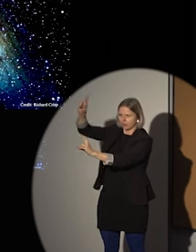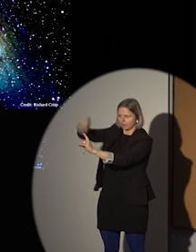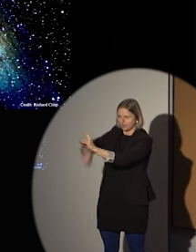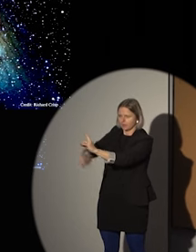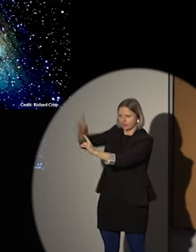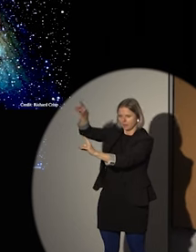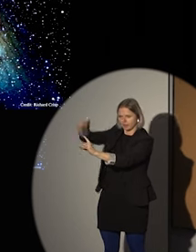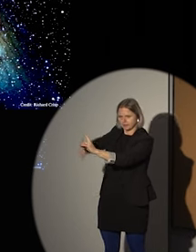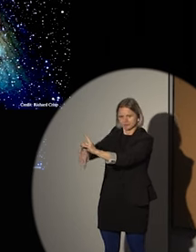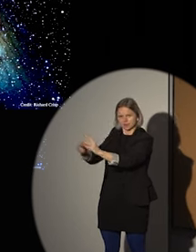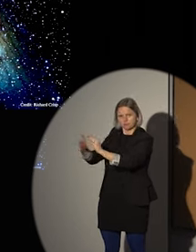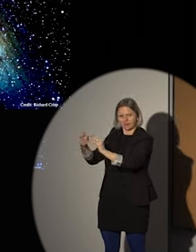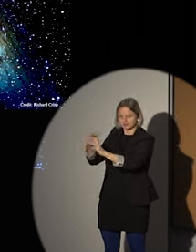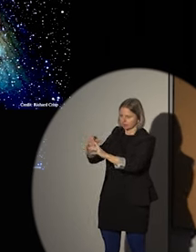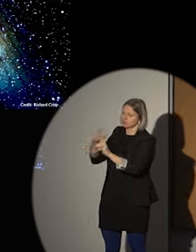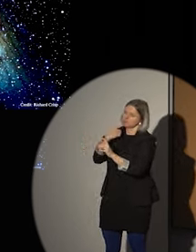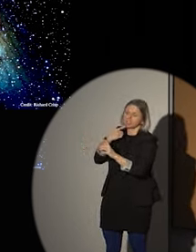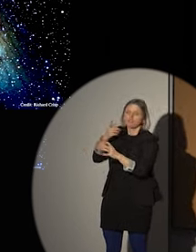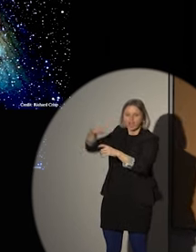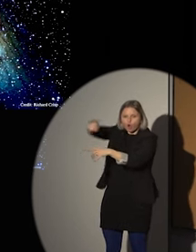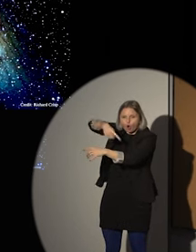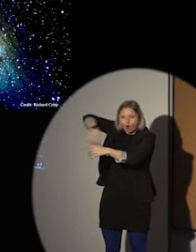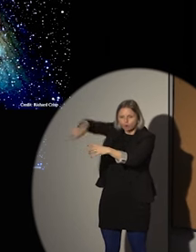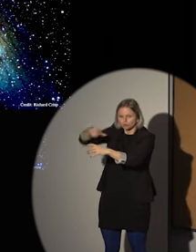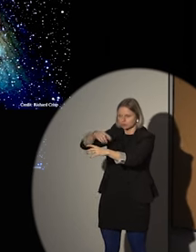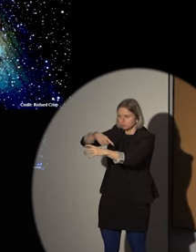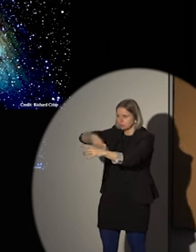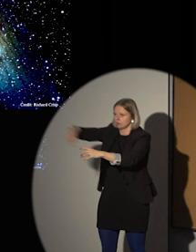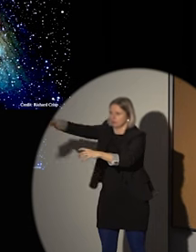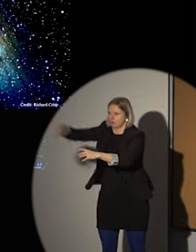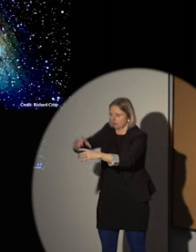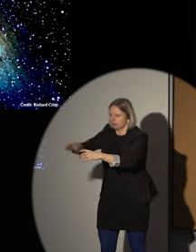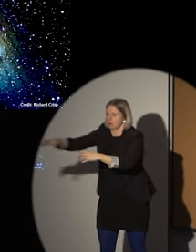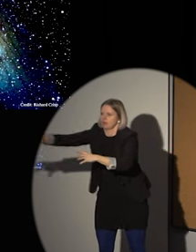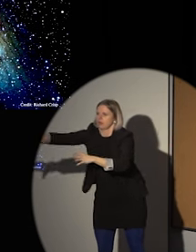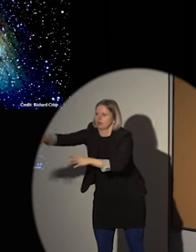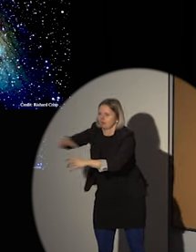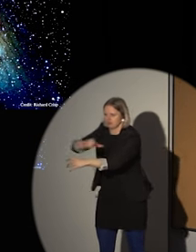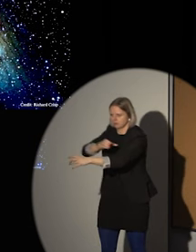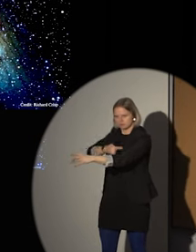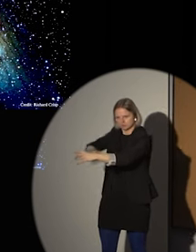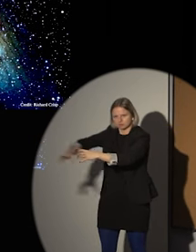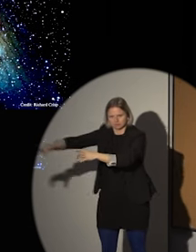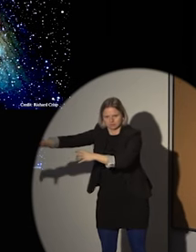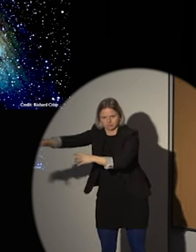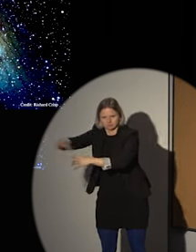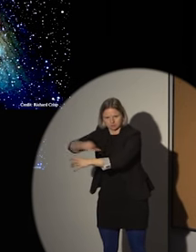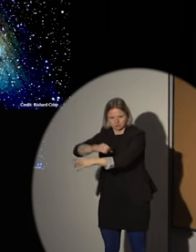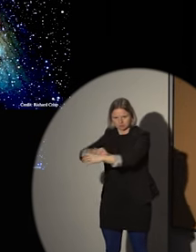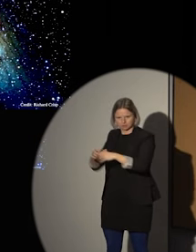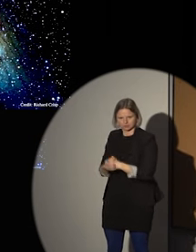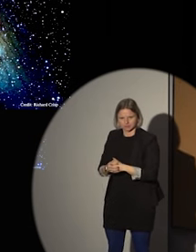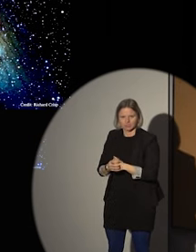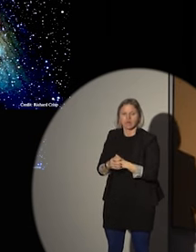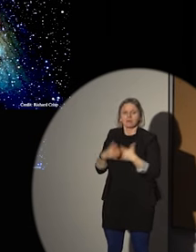aussi grands que la rotation. Alors que notre Soleil, les vitesses qui sont perpendiculaires à sa rotation, elles sont négligeables, elles sont très